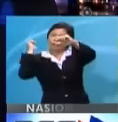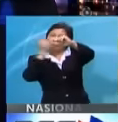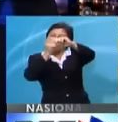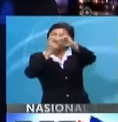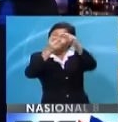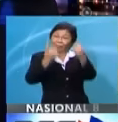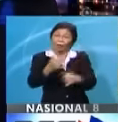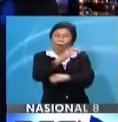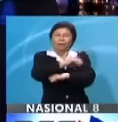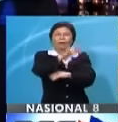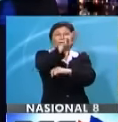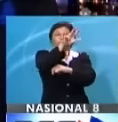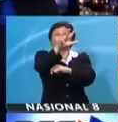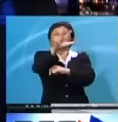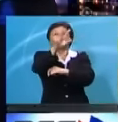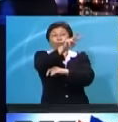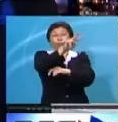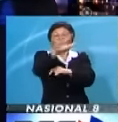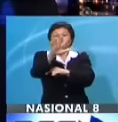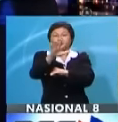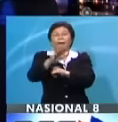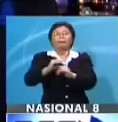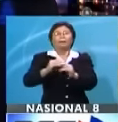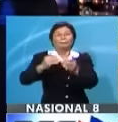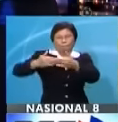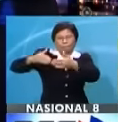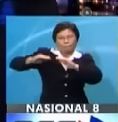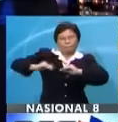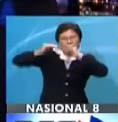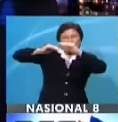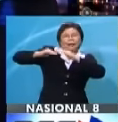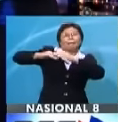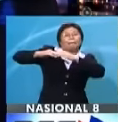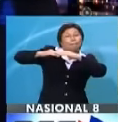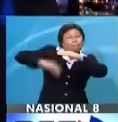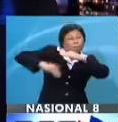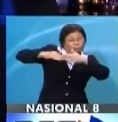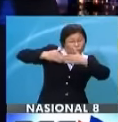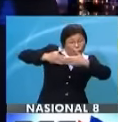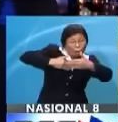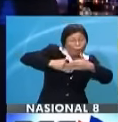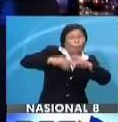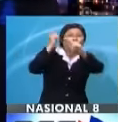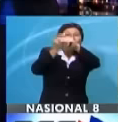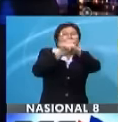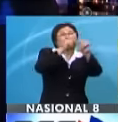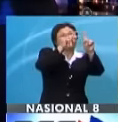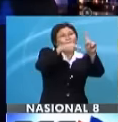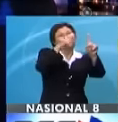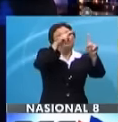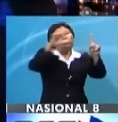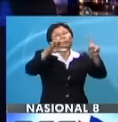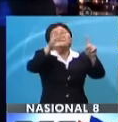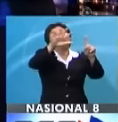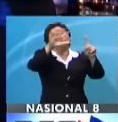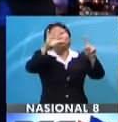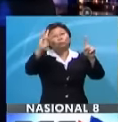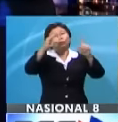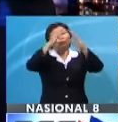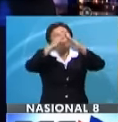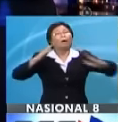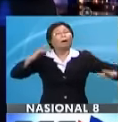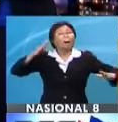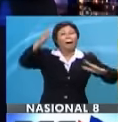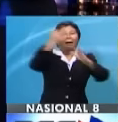pembinaan dan 25 lagi di peringkat prabina. Angka itu termasuk dalam senarai 1,257 rumah yang